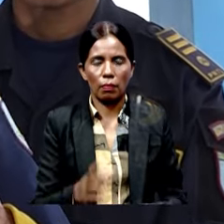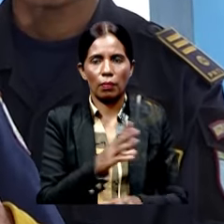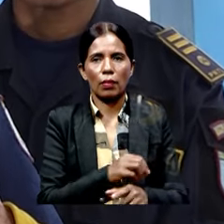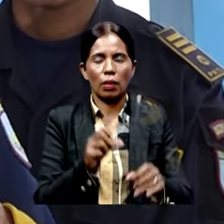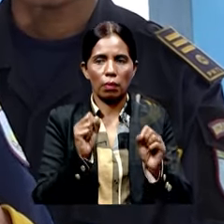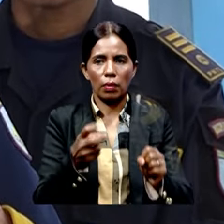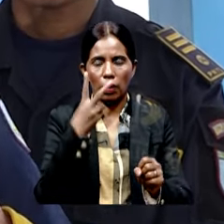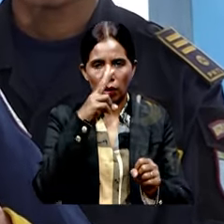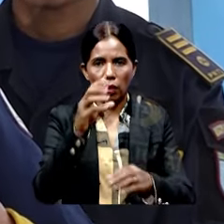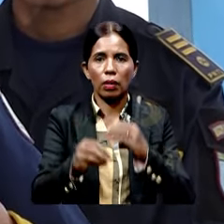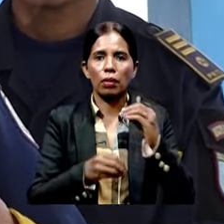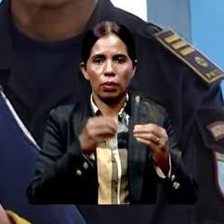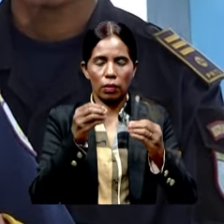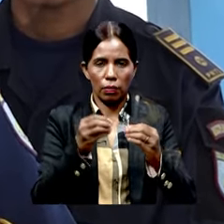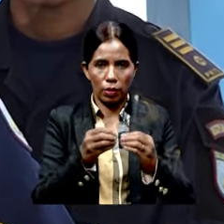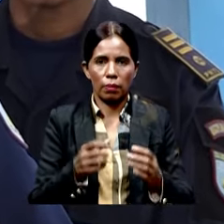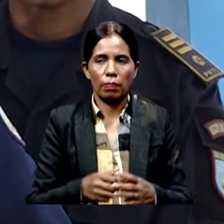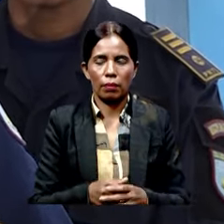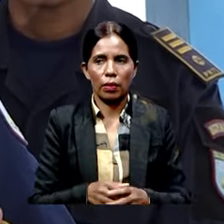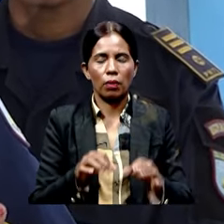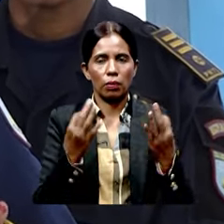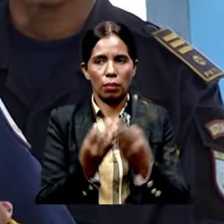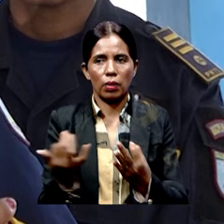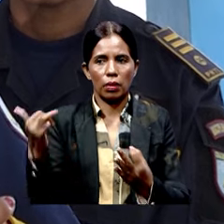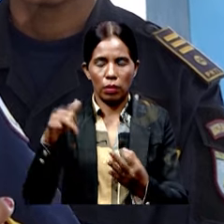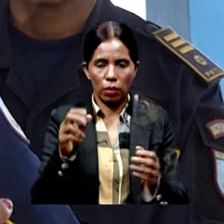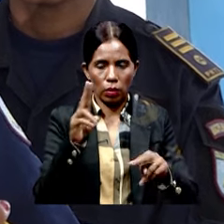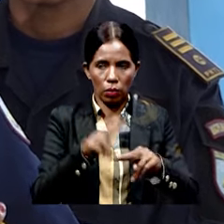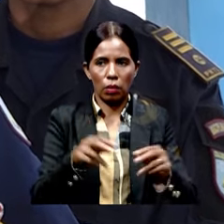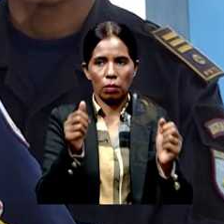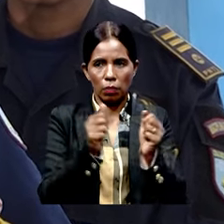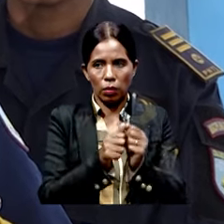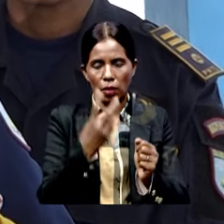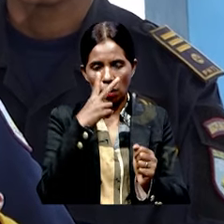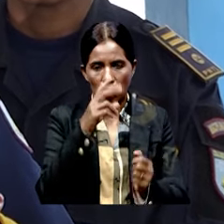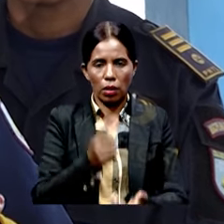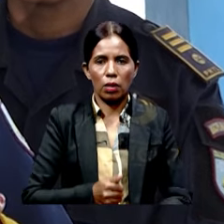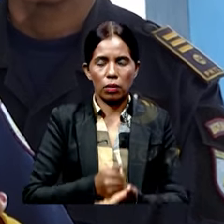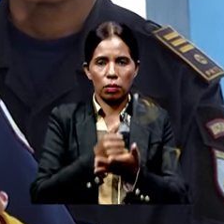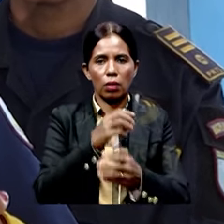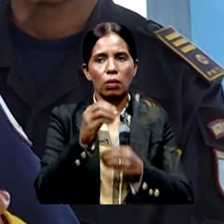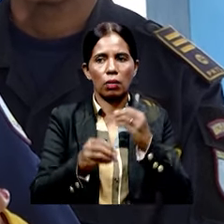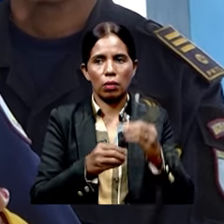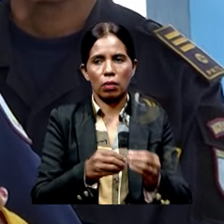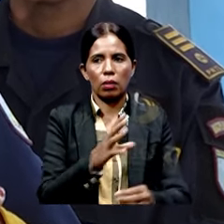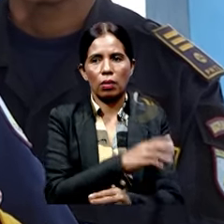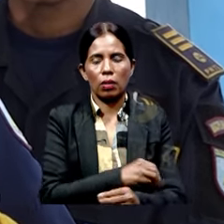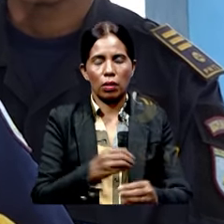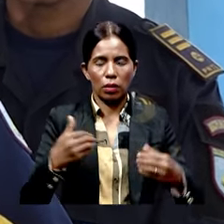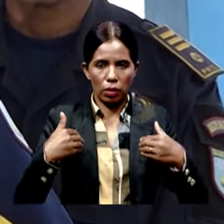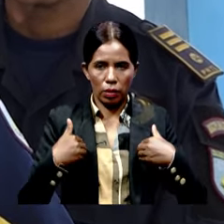bele hare kona ba familia serne maktura mutu para tu hare atende kona ba accident me ma